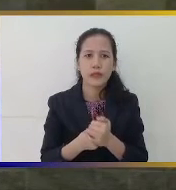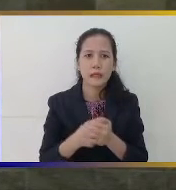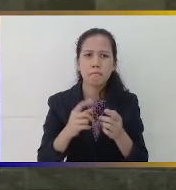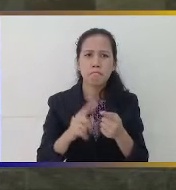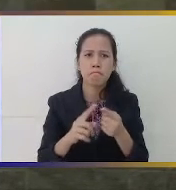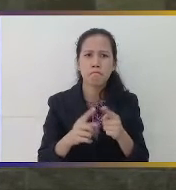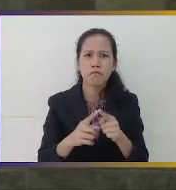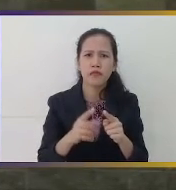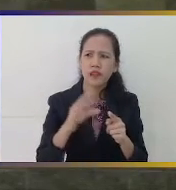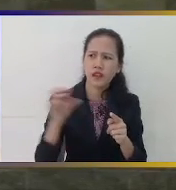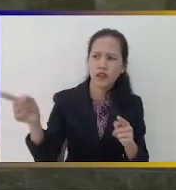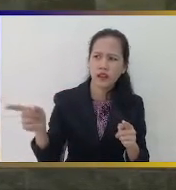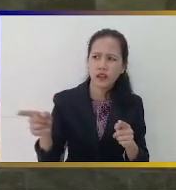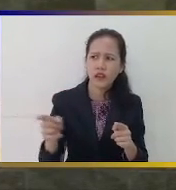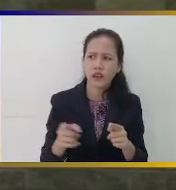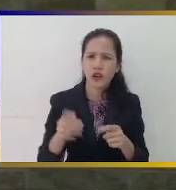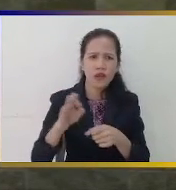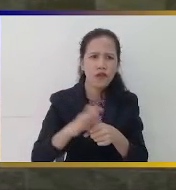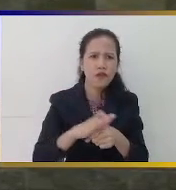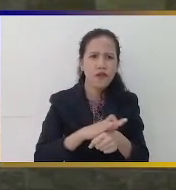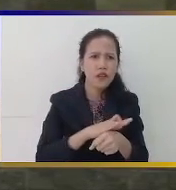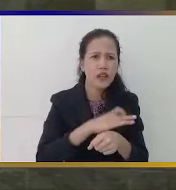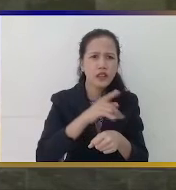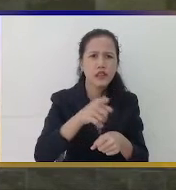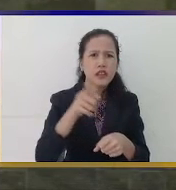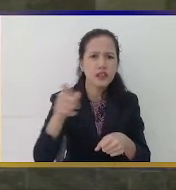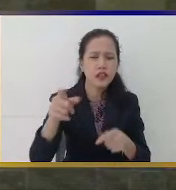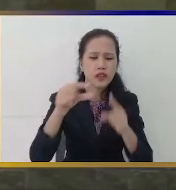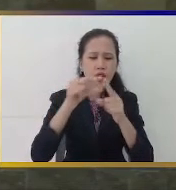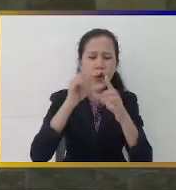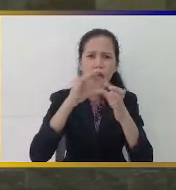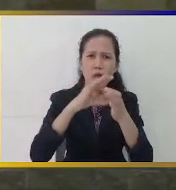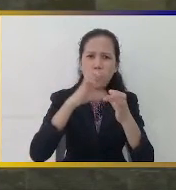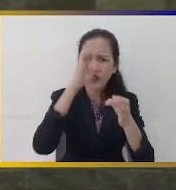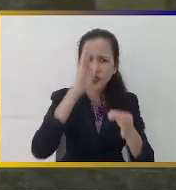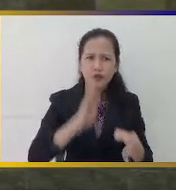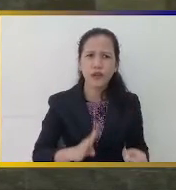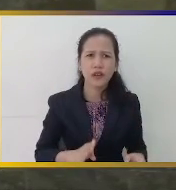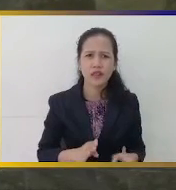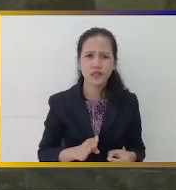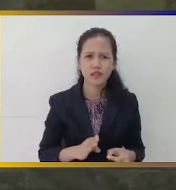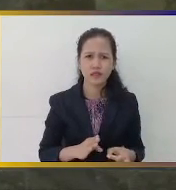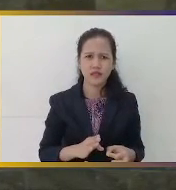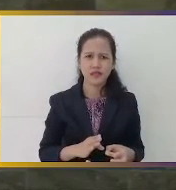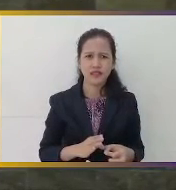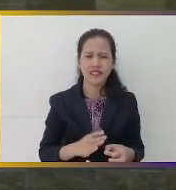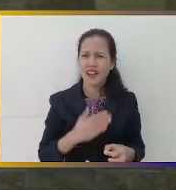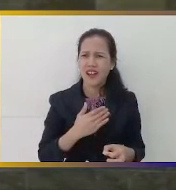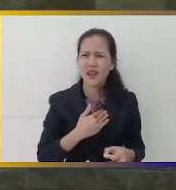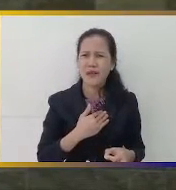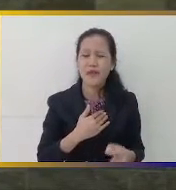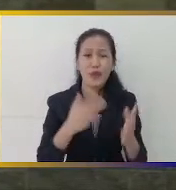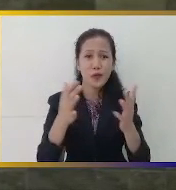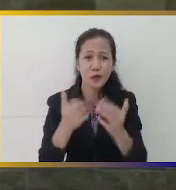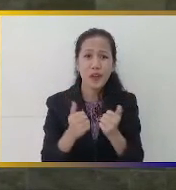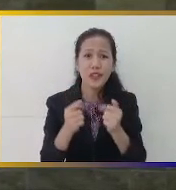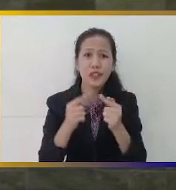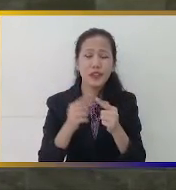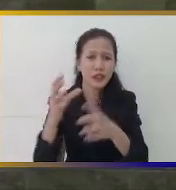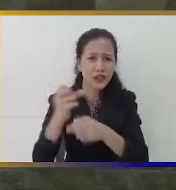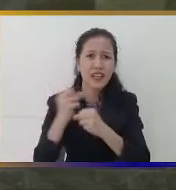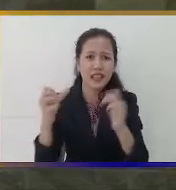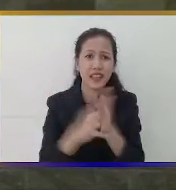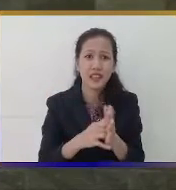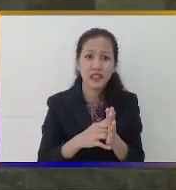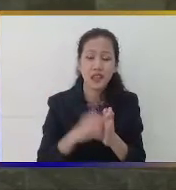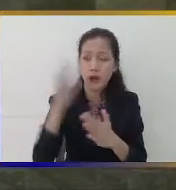Diyos. Hindi niyo po nalalaman yan, pero kapatid, naiingit po ako eh. Ano kung bakit? Pagkagising niyo pa lang,